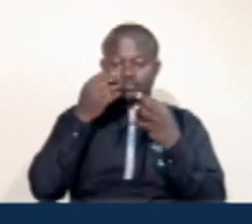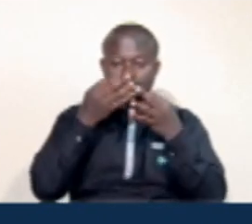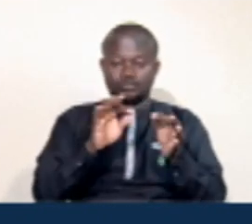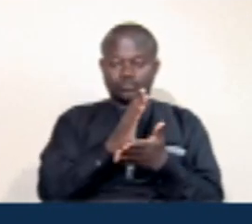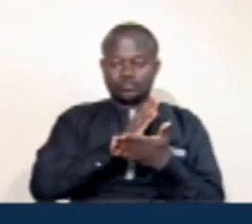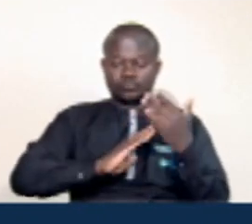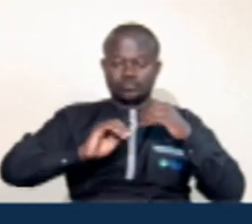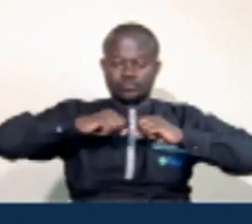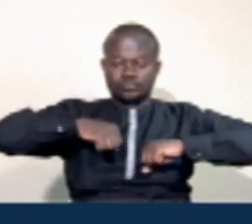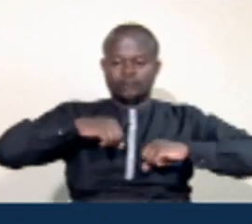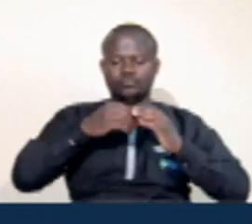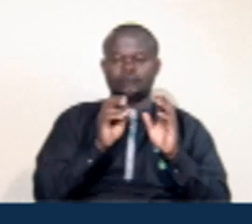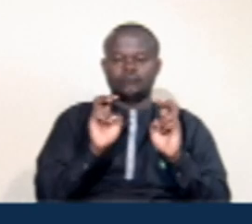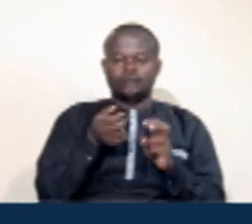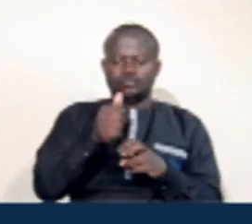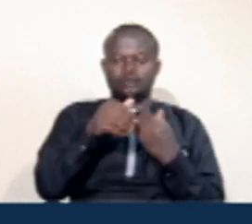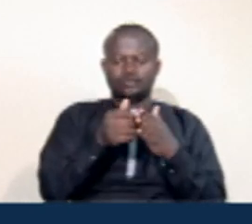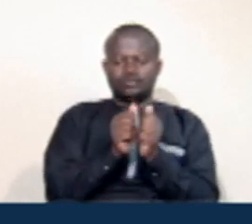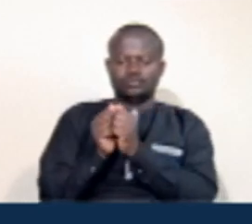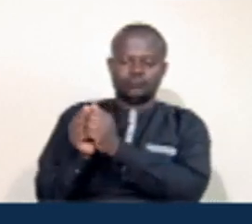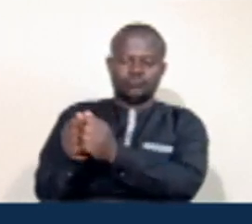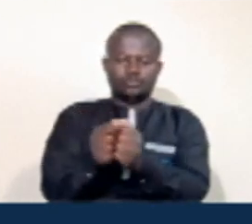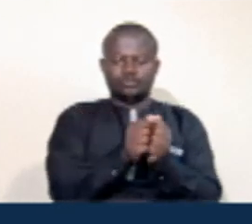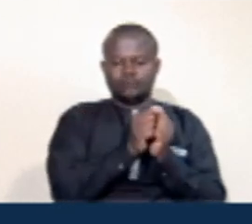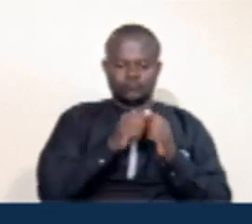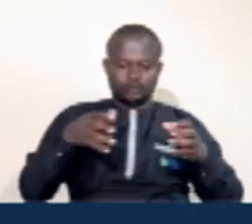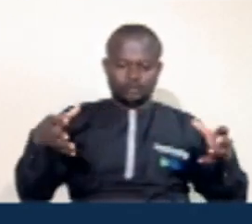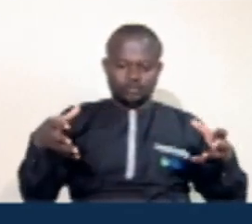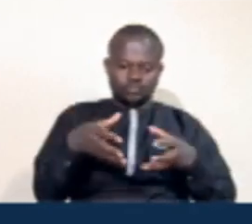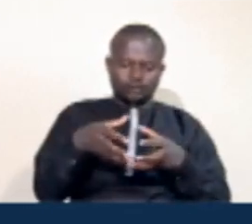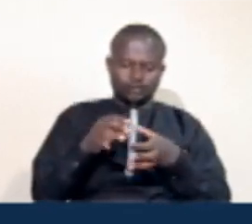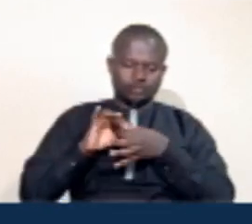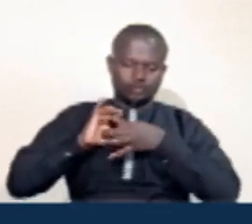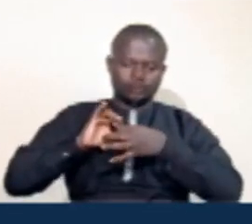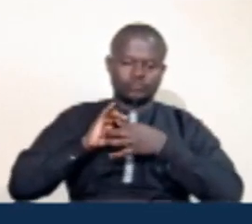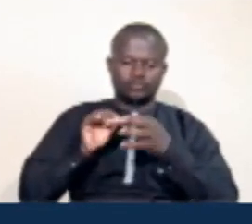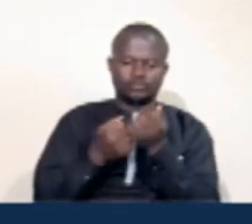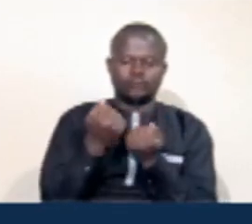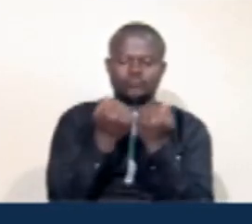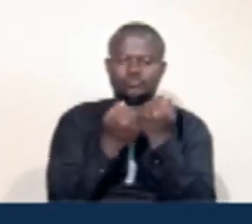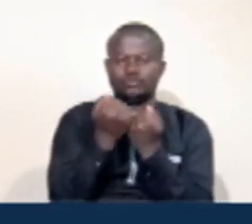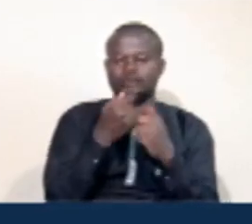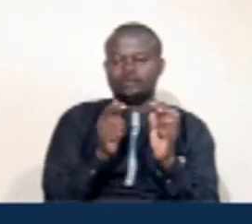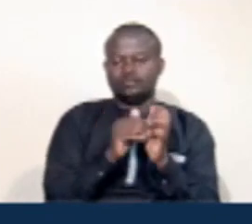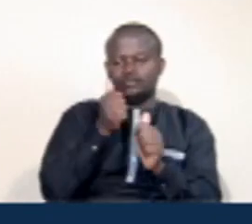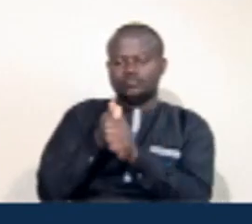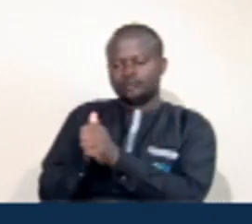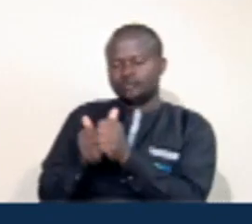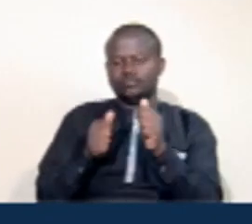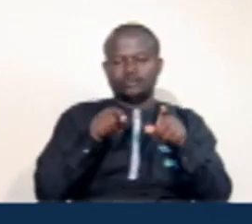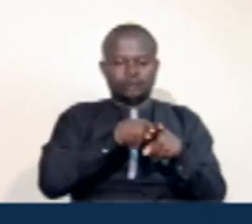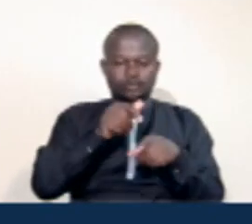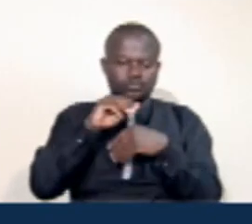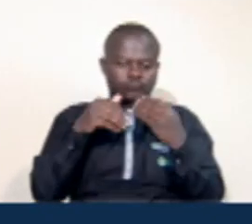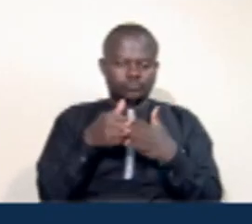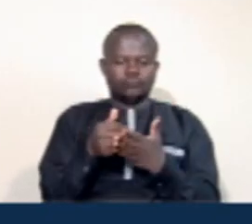bucagase. Byemeranyijwe ko byo n'Ubwongereza bihurira mu muryango umwe w'imibanire n'ubuhahirane ariko buri gihugu gifite ijwi ringana